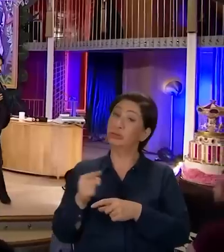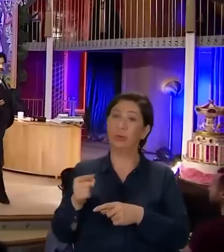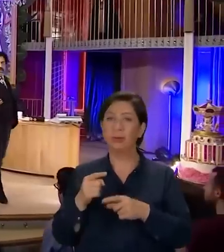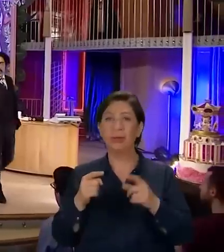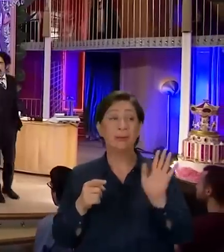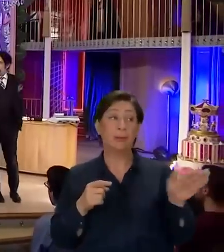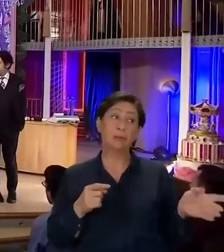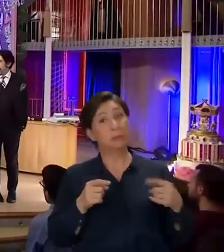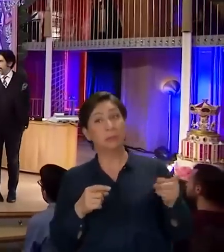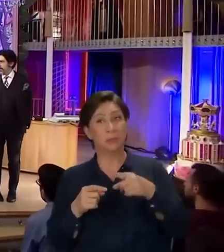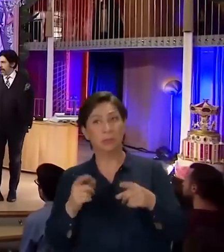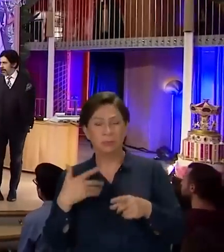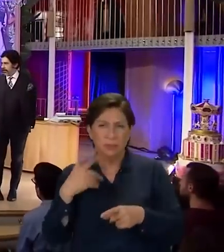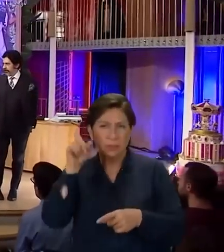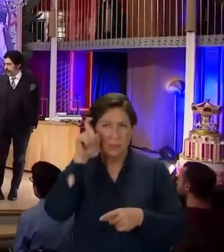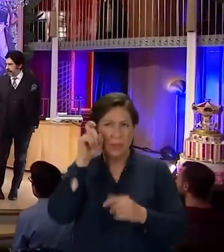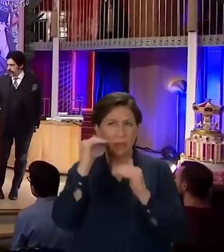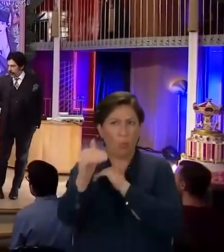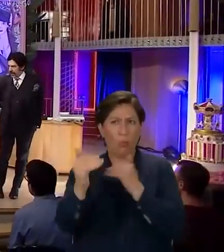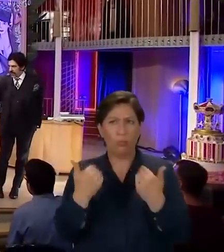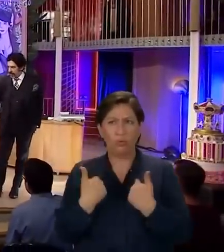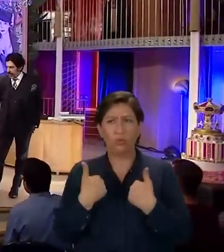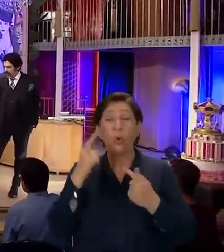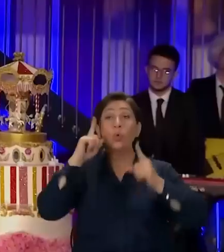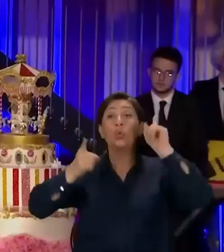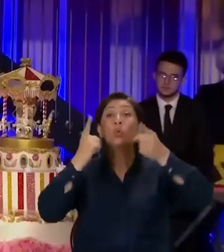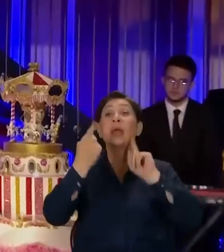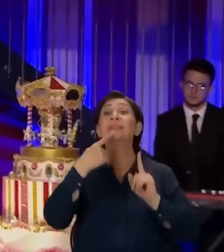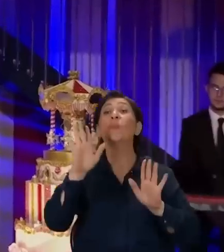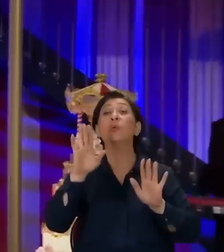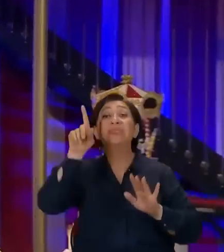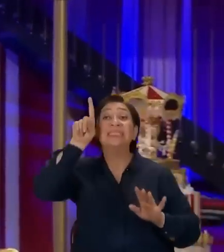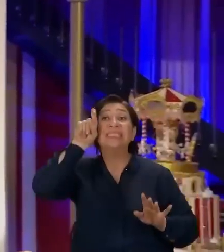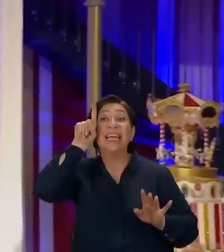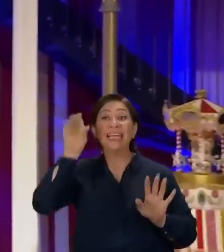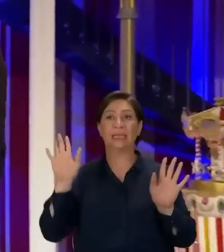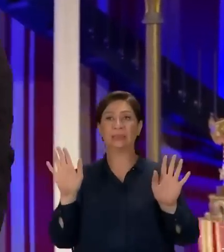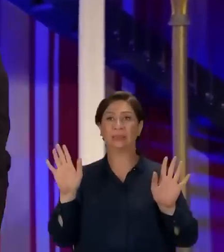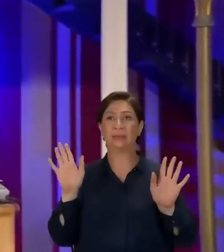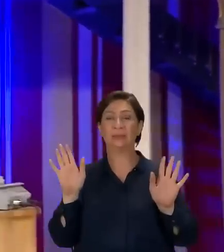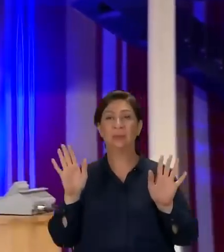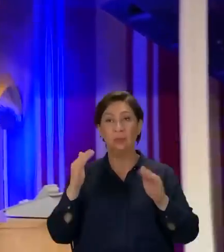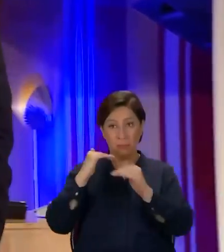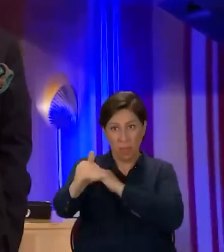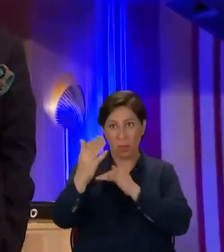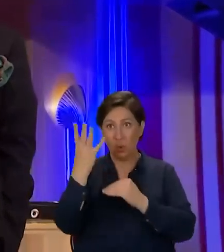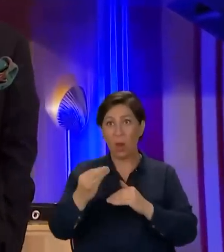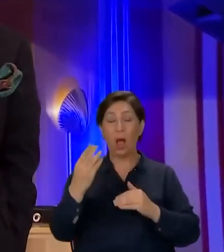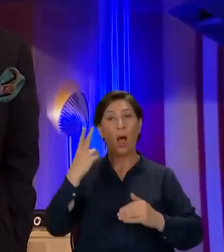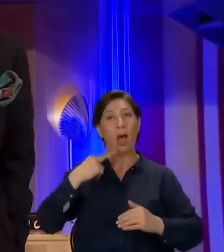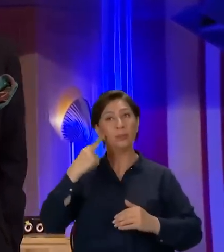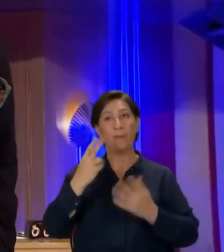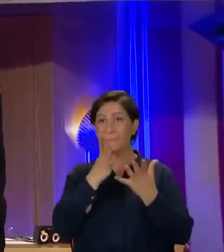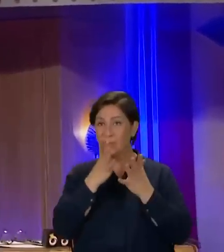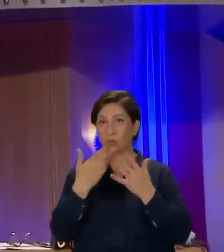Çünkü biz zeki milletiz yahu. Bak kurnaz demiyorum. Zeki milletiz. Zeki milletiz ve de adap bilen